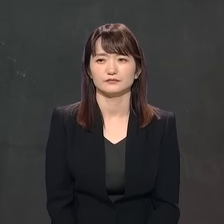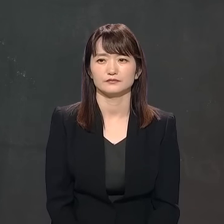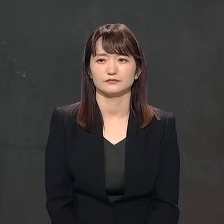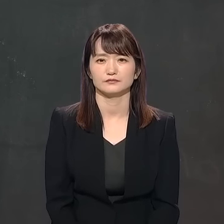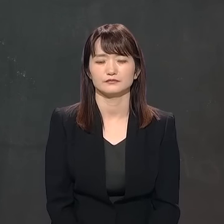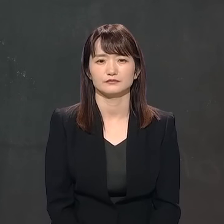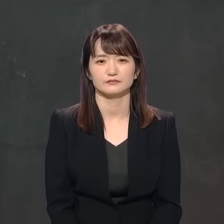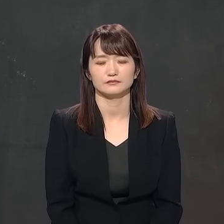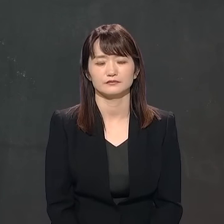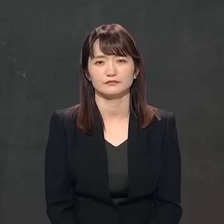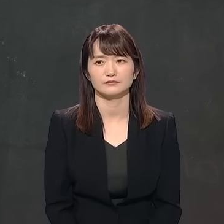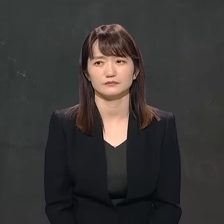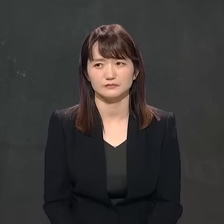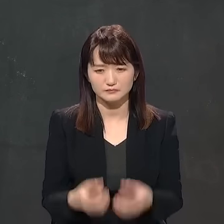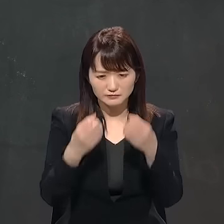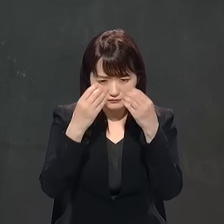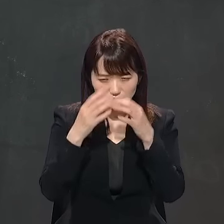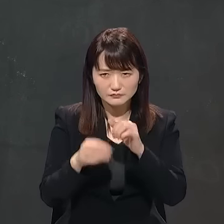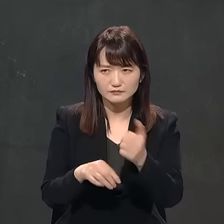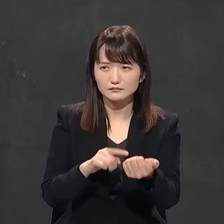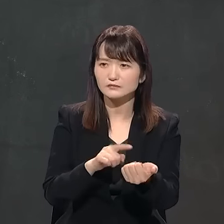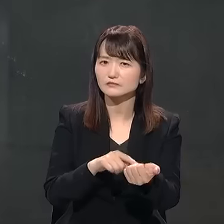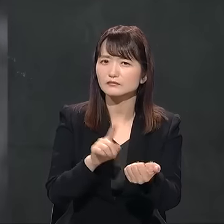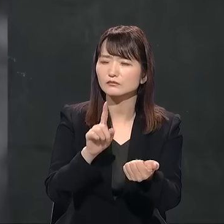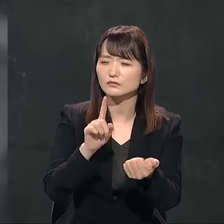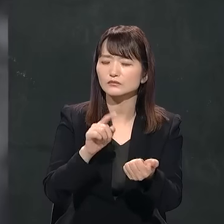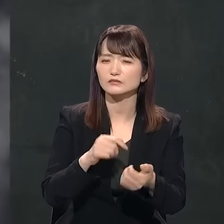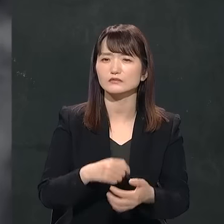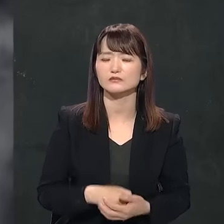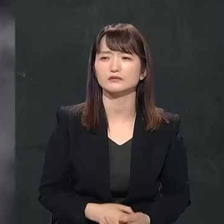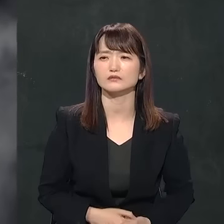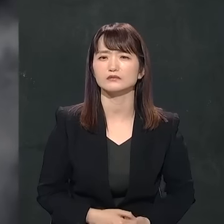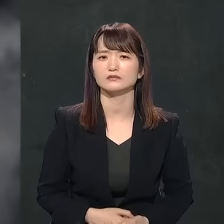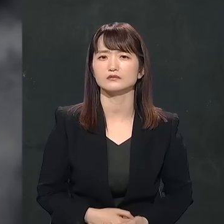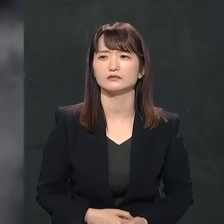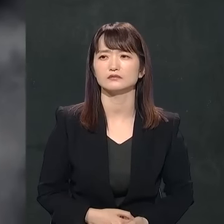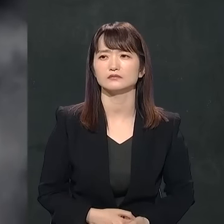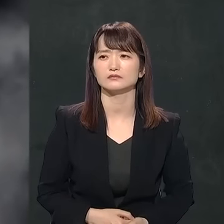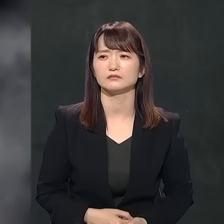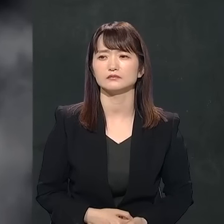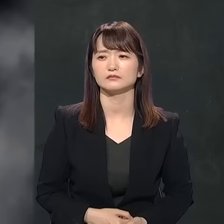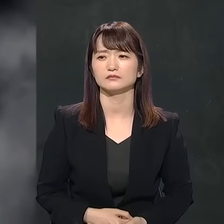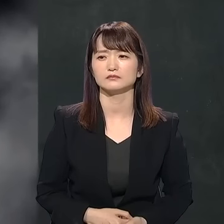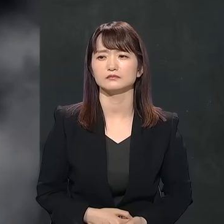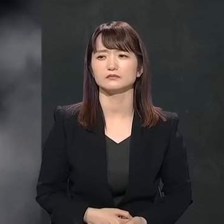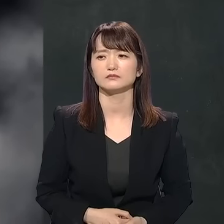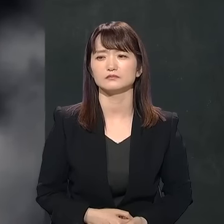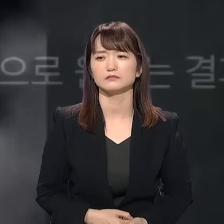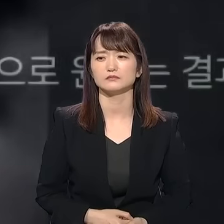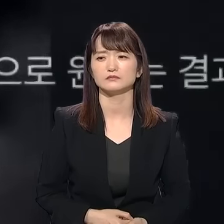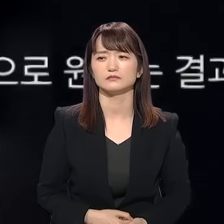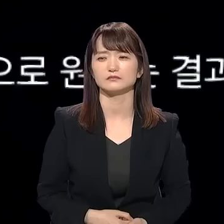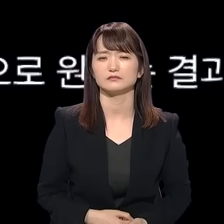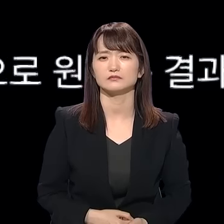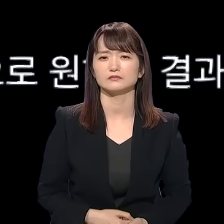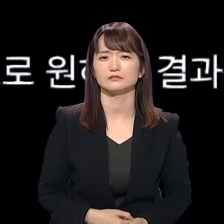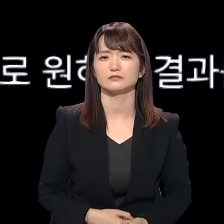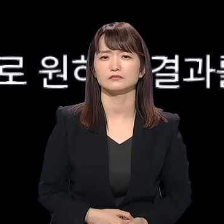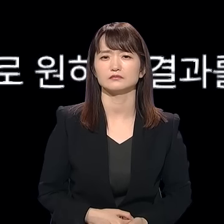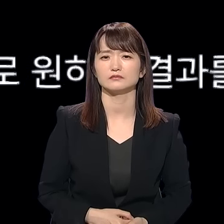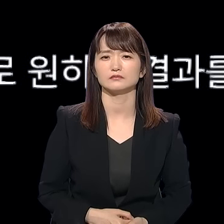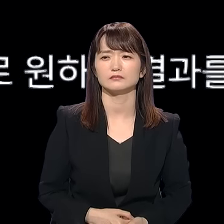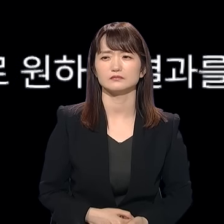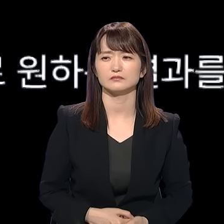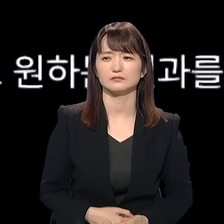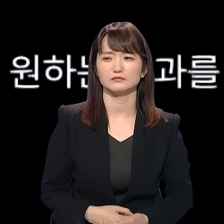신선한 시신으로 아 이게 참 양변호사 물론 어 지금 나가네요 예 예 그렇습니다 원래는 프레시